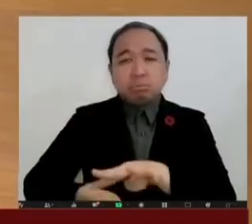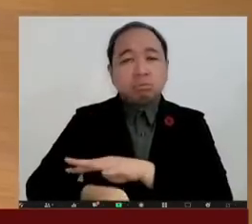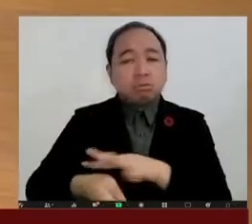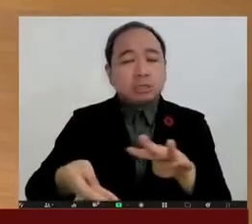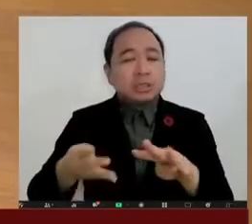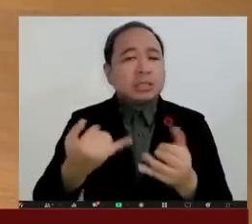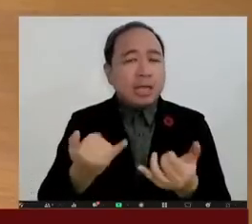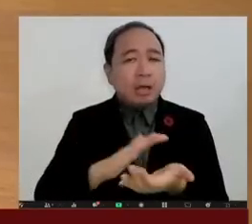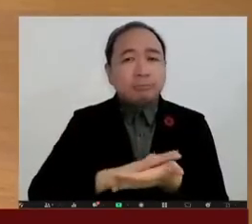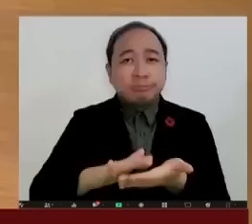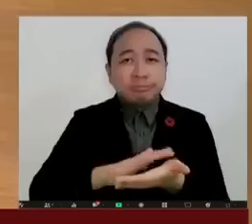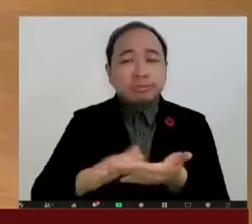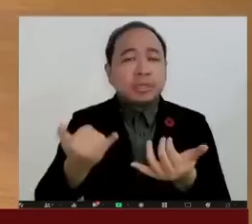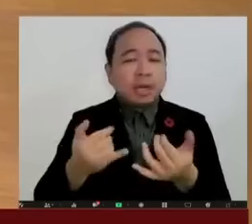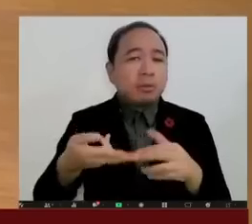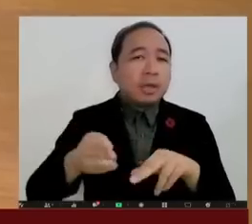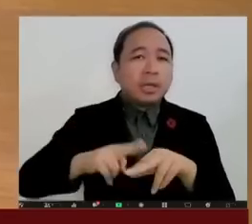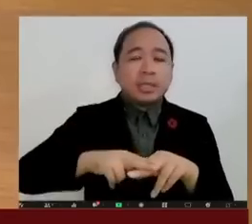156.